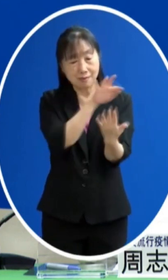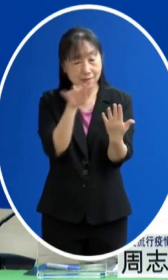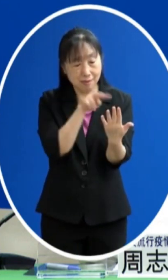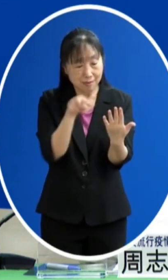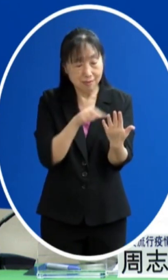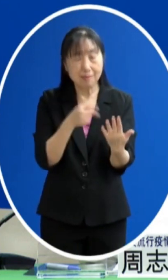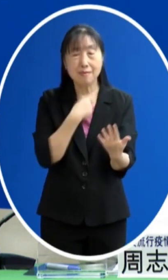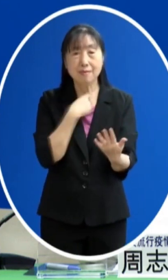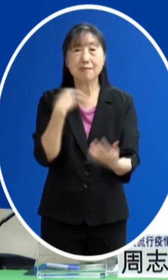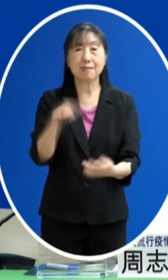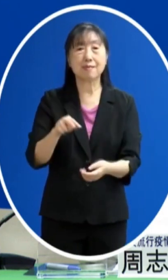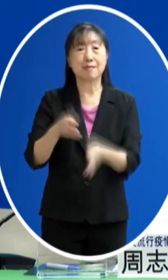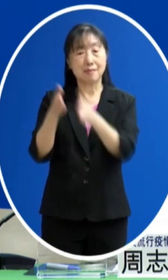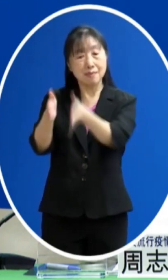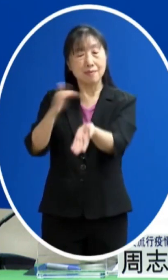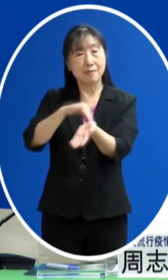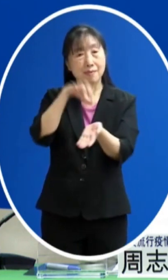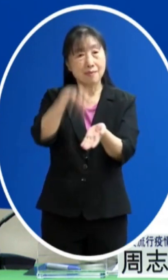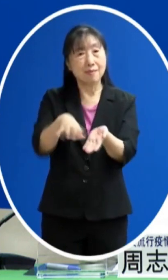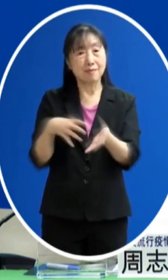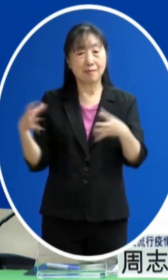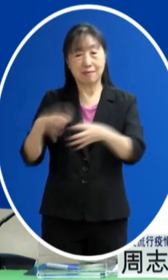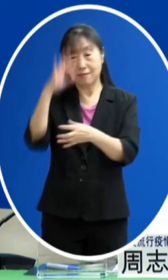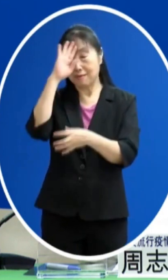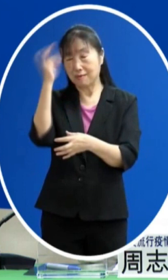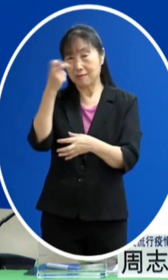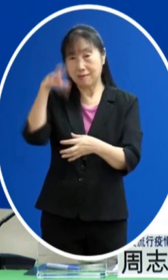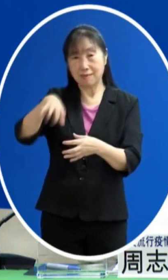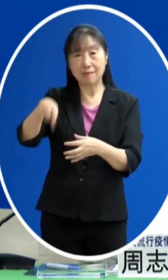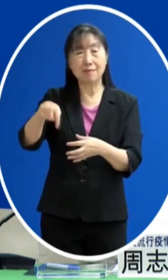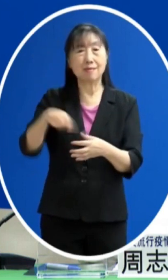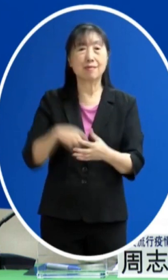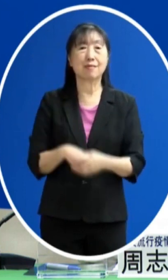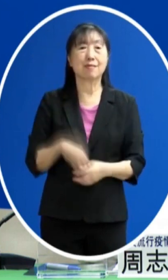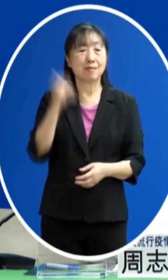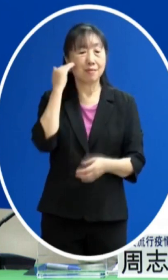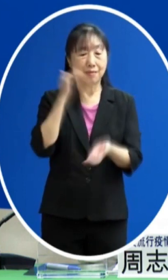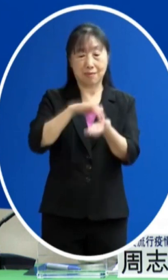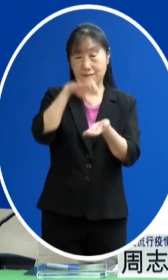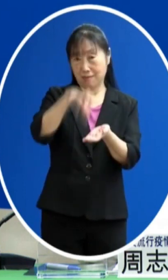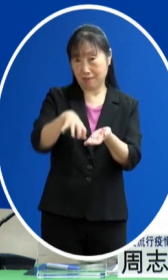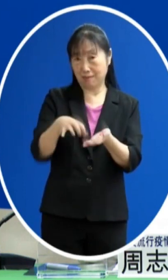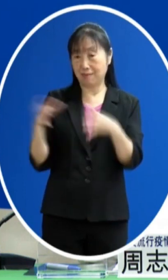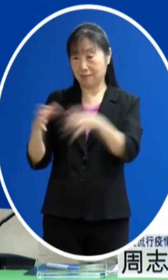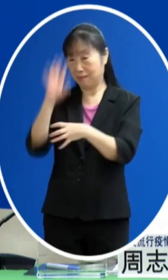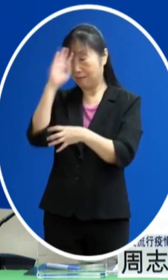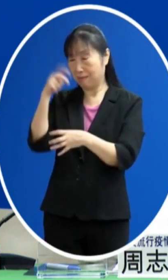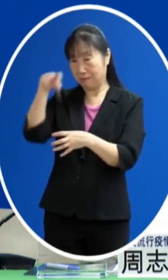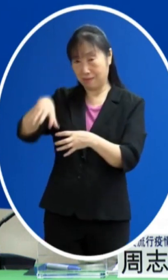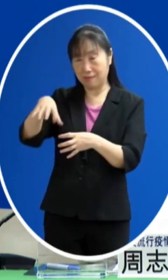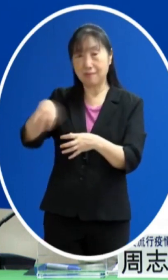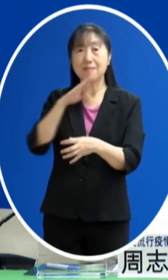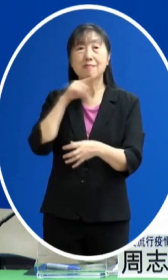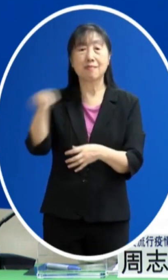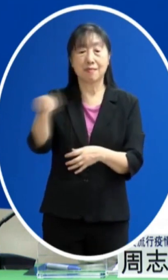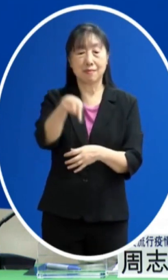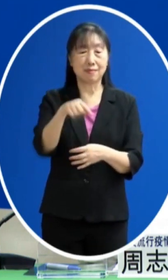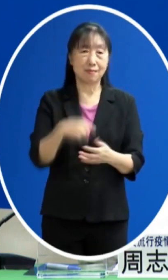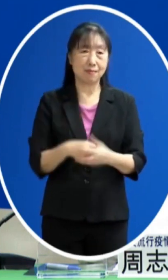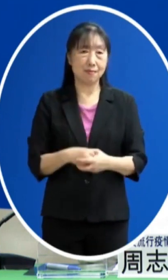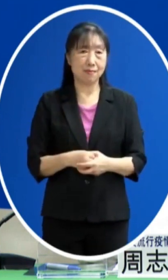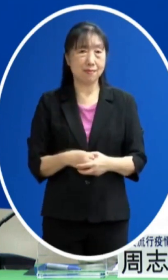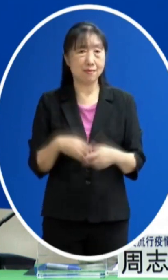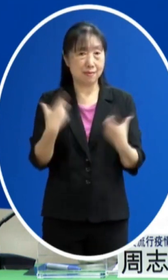在医院跟急检所的部分，因为民众是住在这个医院的病房或是急检所的这个房间里面，所以我们